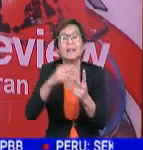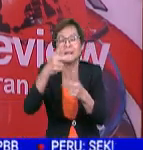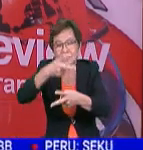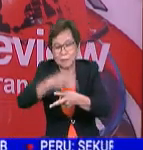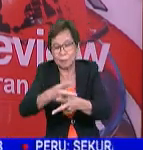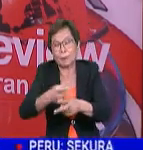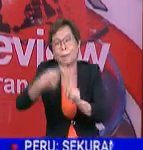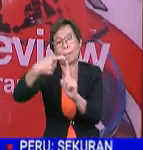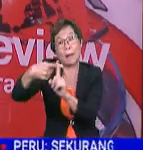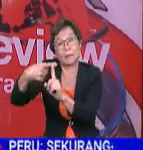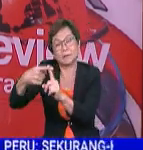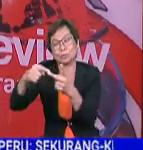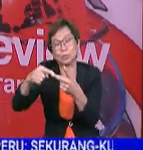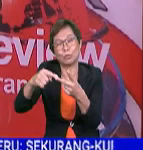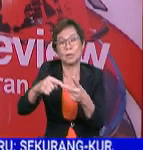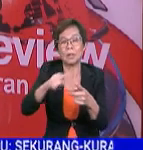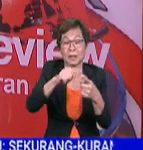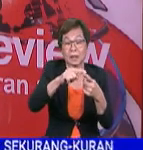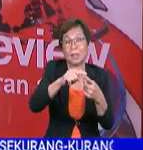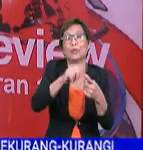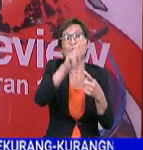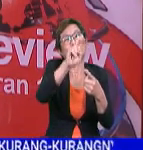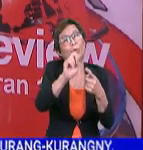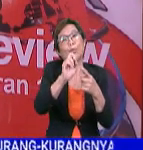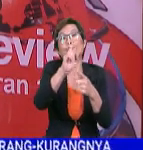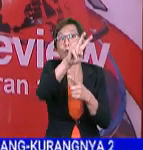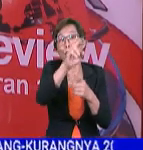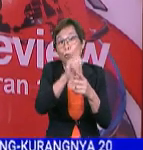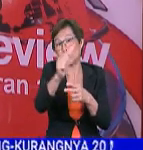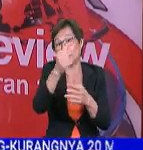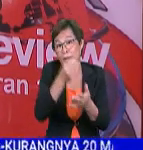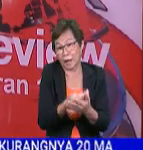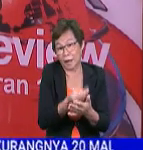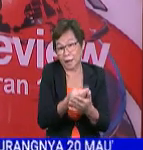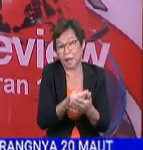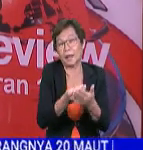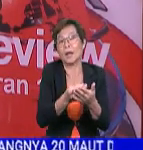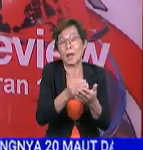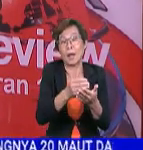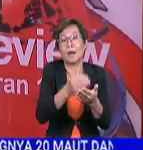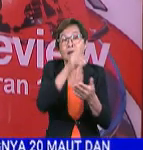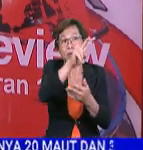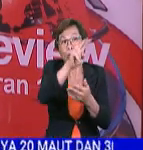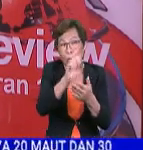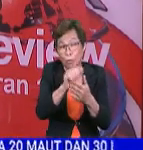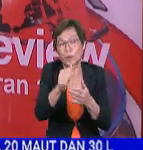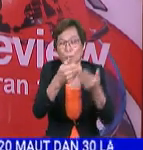Kalau Simpan Prime ni RM20 je dah boleh buka akaun. Kalau yang Plus, RM30 sebulan